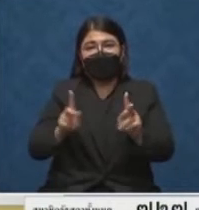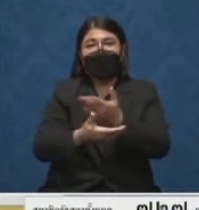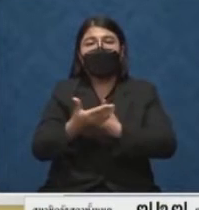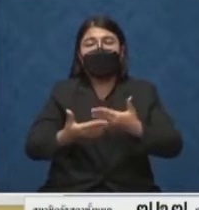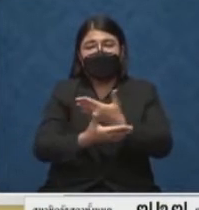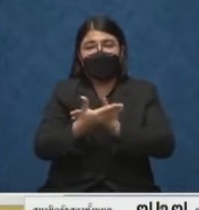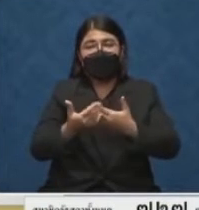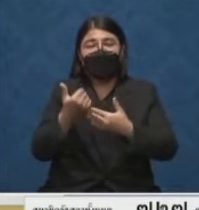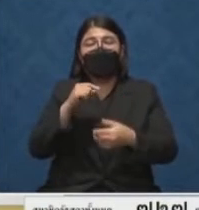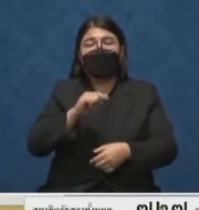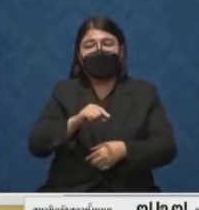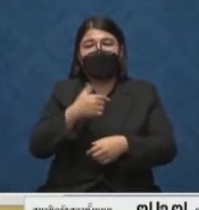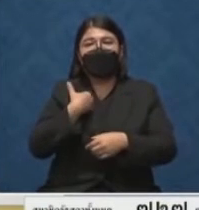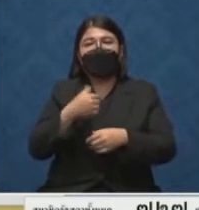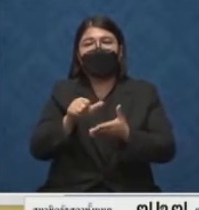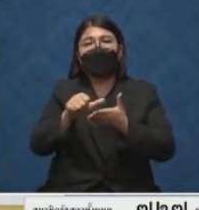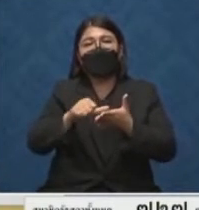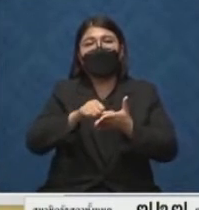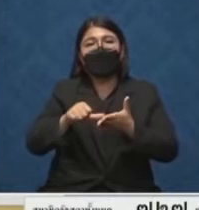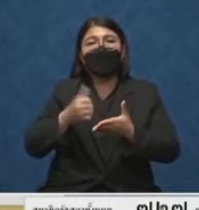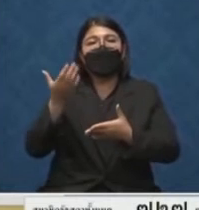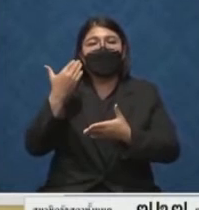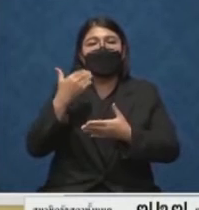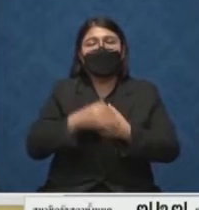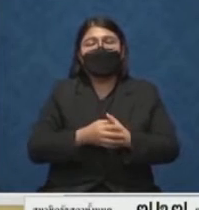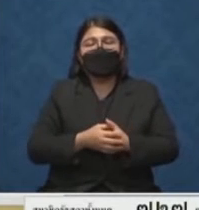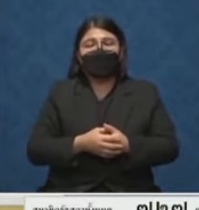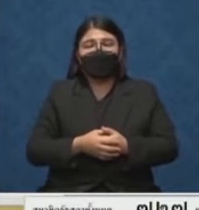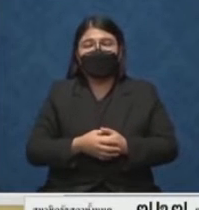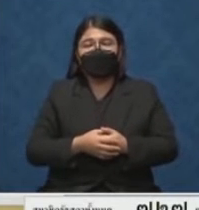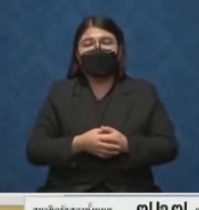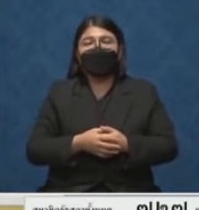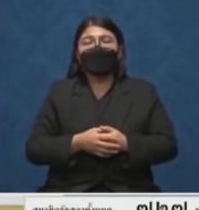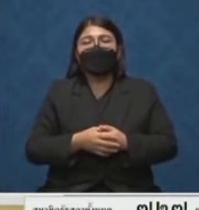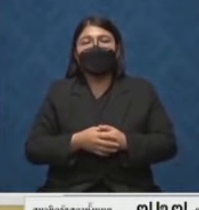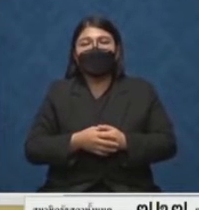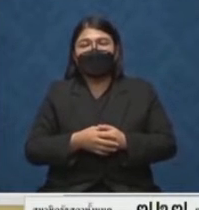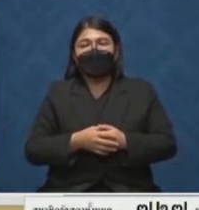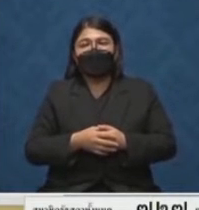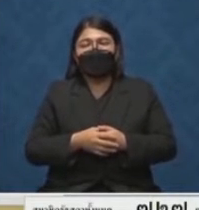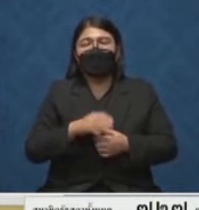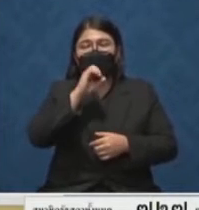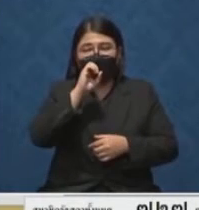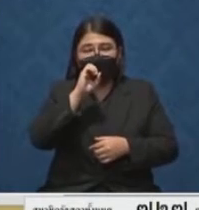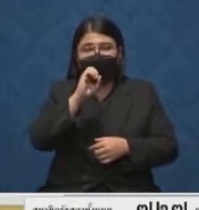noticedท็อัป๊ischeอใหความเห็นอยางนี้